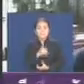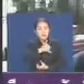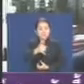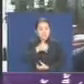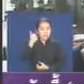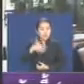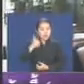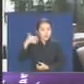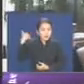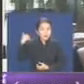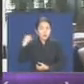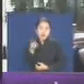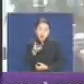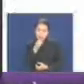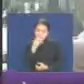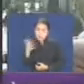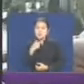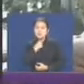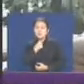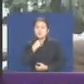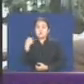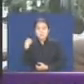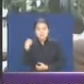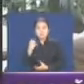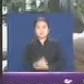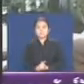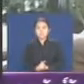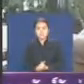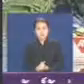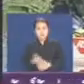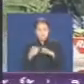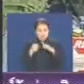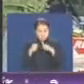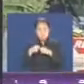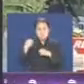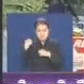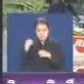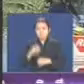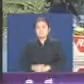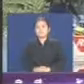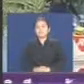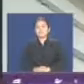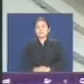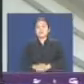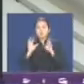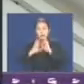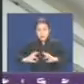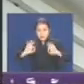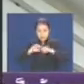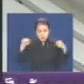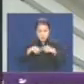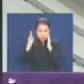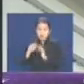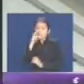ไม่มีกาวไม่มีน้ำคนหิวที่นี่คนเยอะปัญหาเยอะ ๆและไม่นานน้ำใจที่มาจากชายสอง